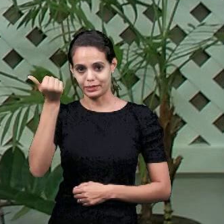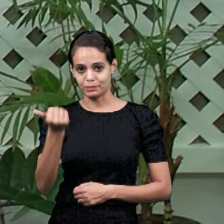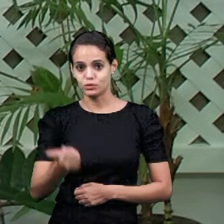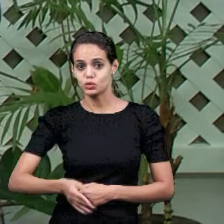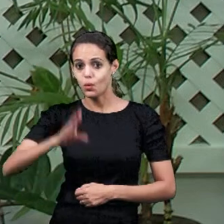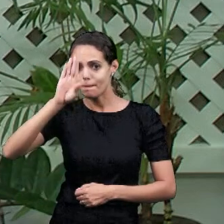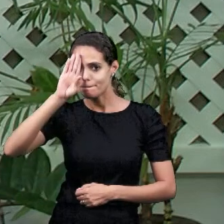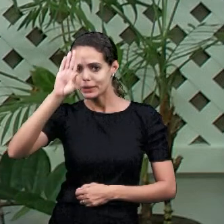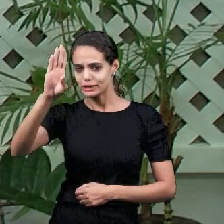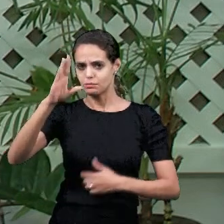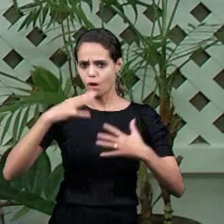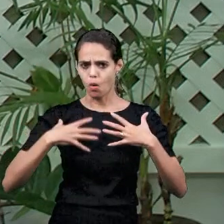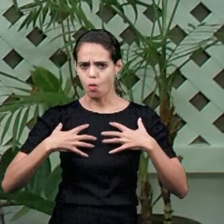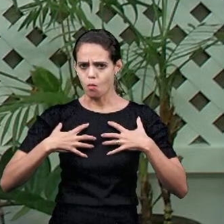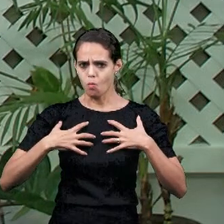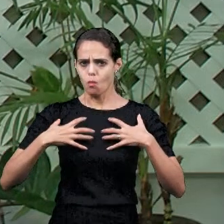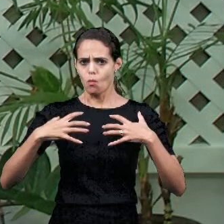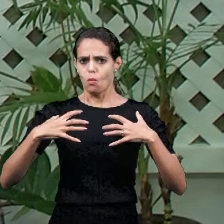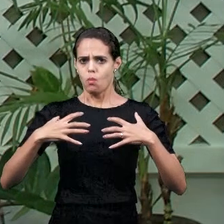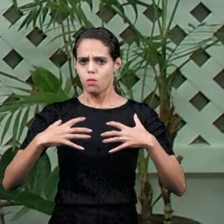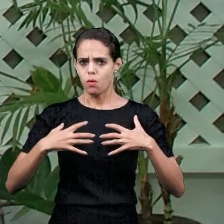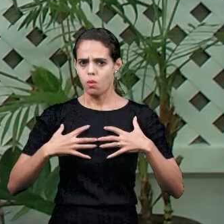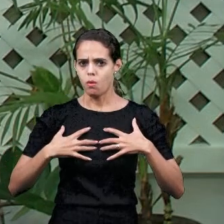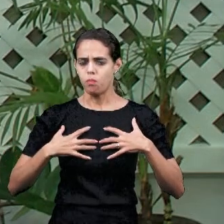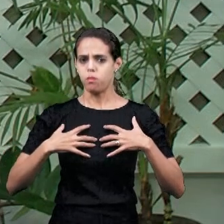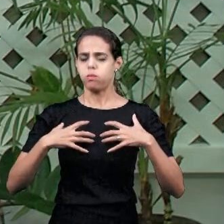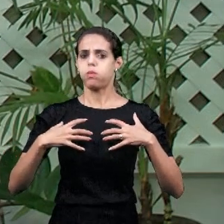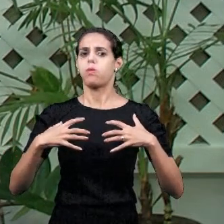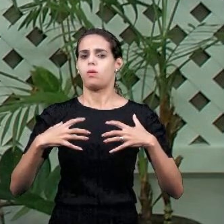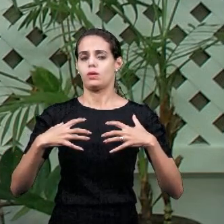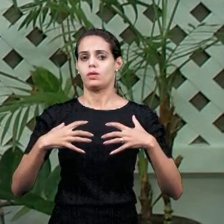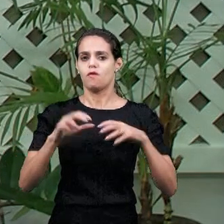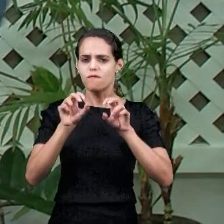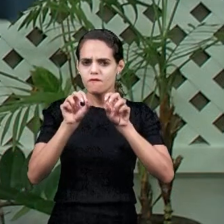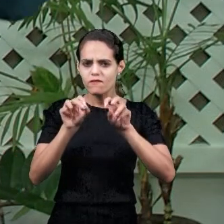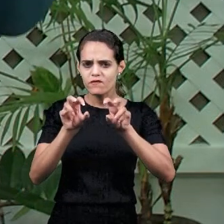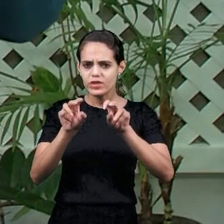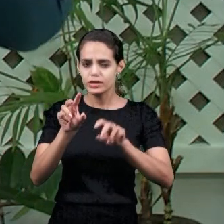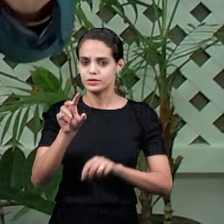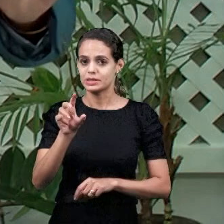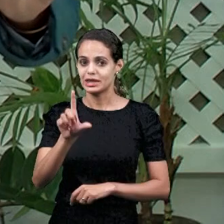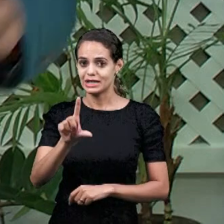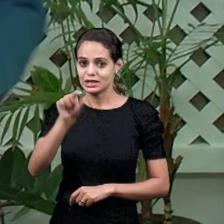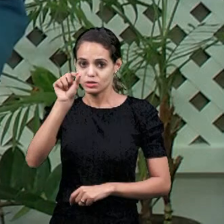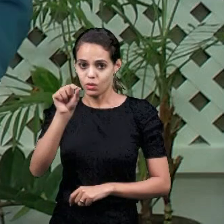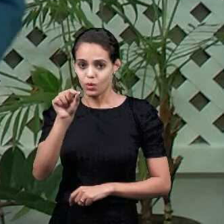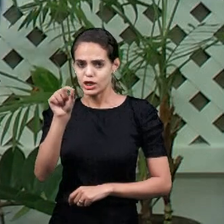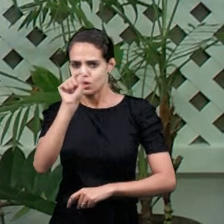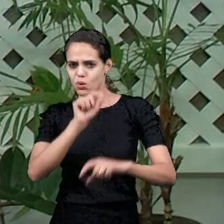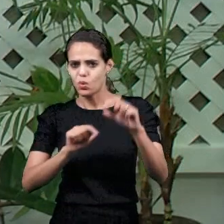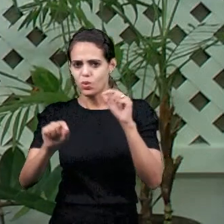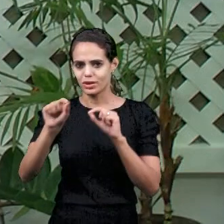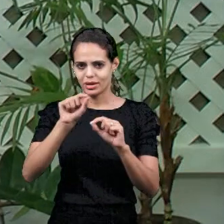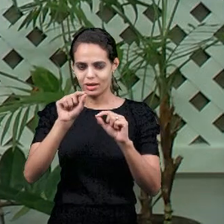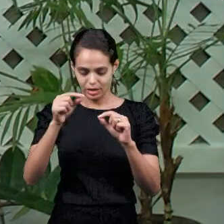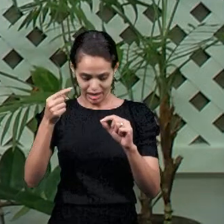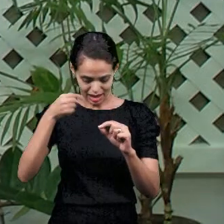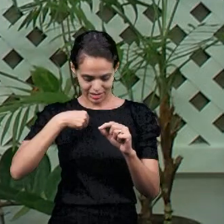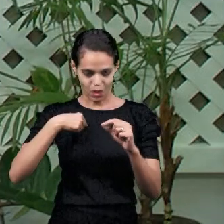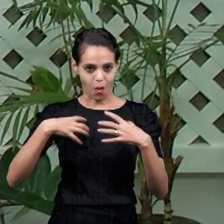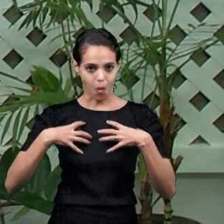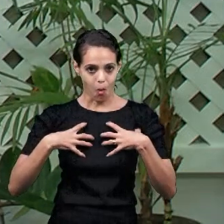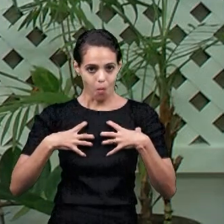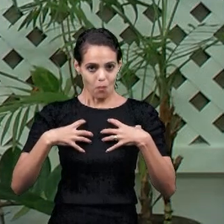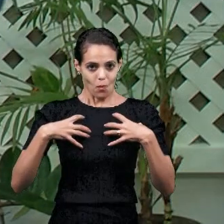Le choix du virus, c'est attaquer les poumons. Et une autre chose, le fait qu'il touche